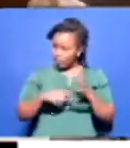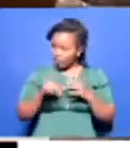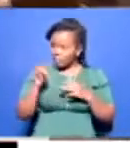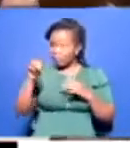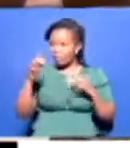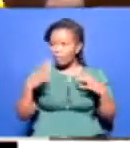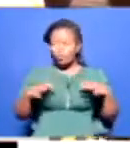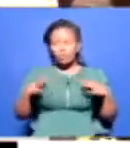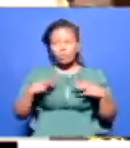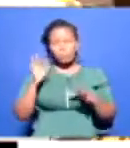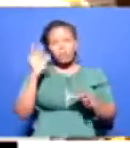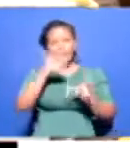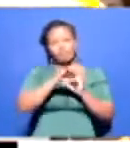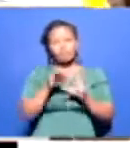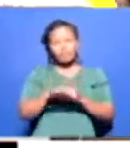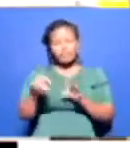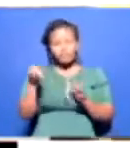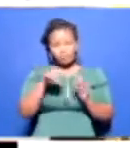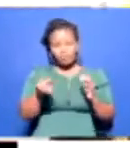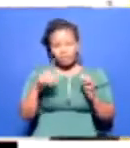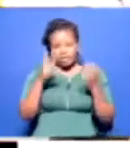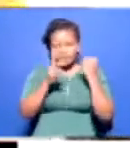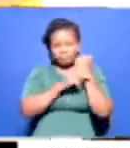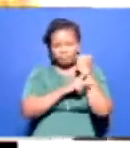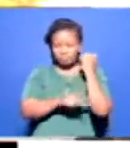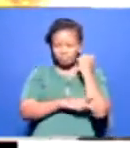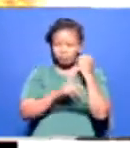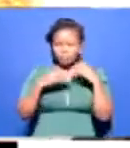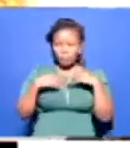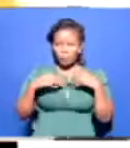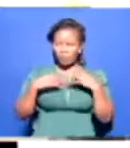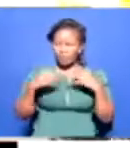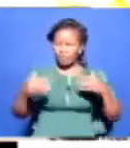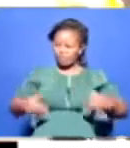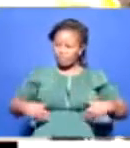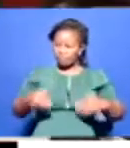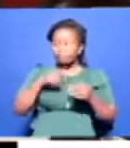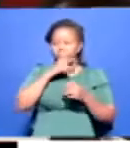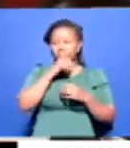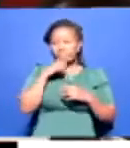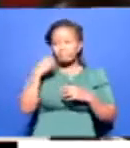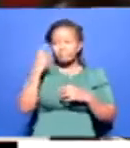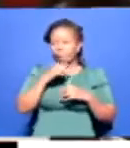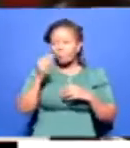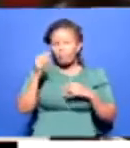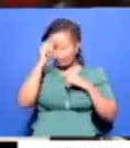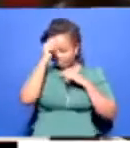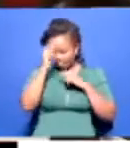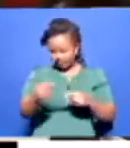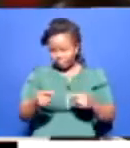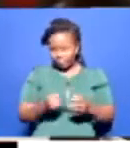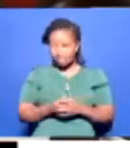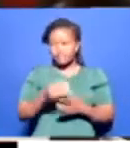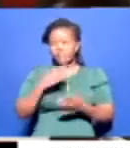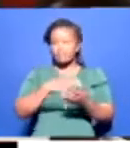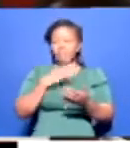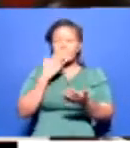ya Kirinyaga, kijana mchapakazi ambaye ana heshima. Na kushukuru kwa